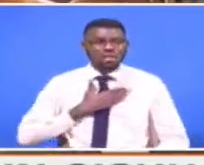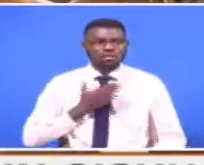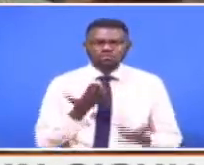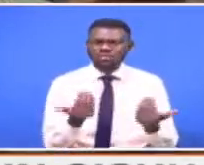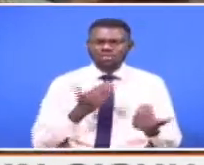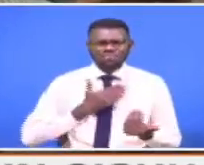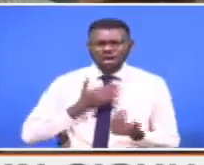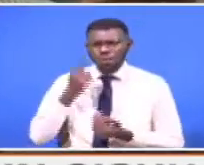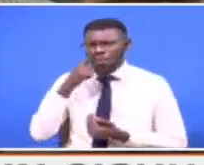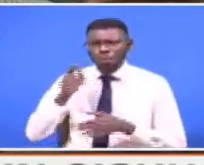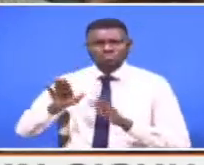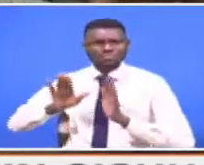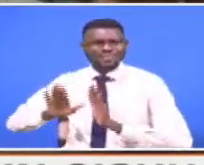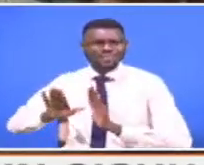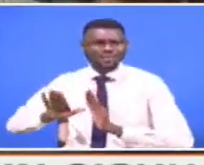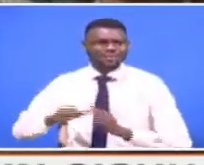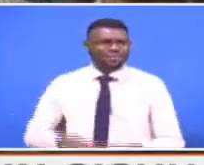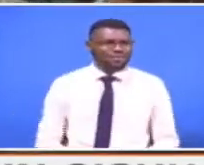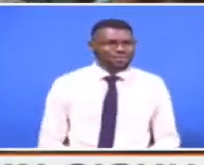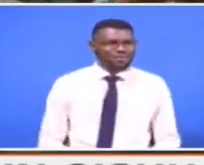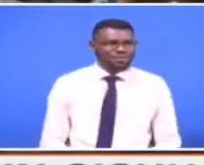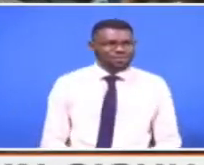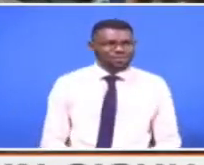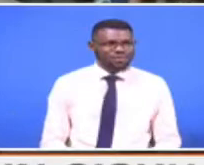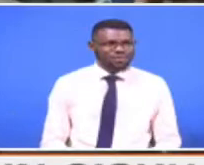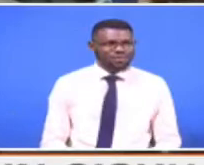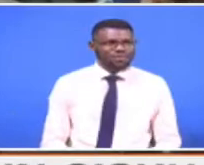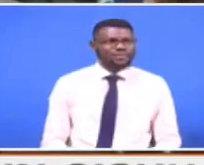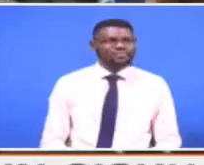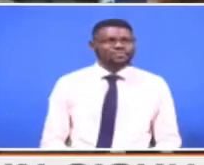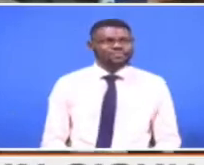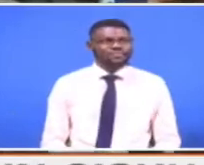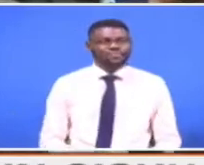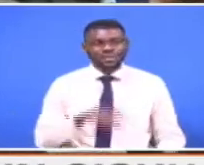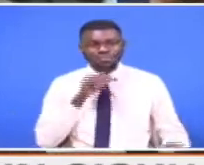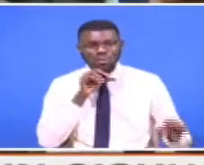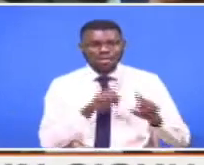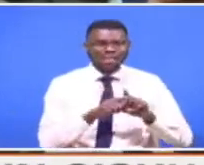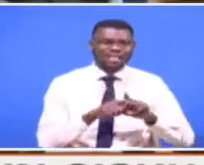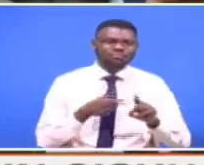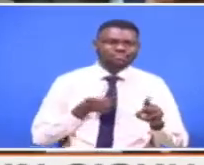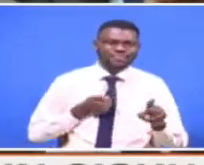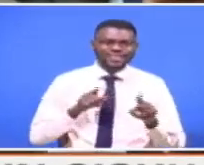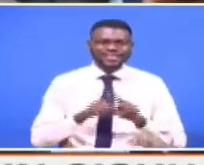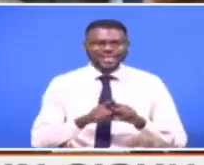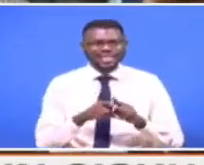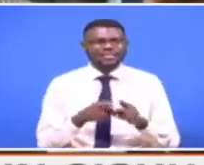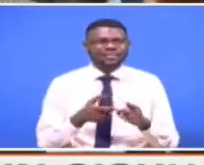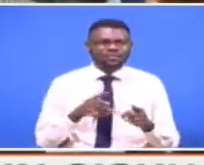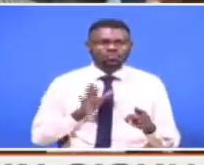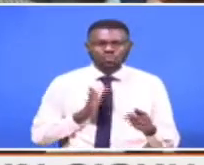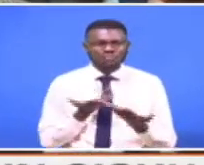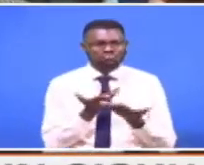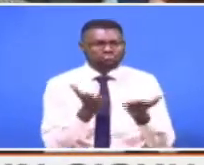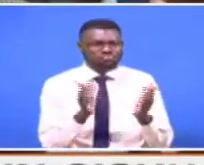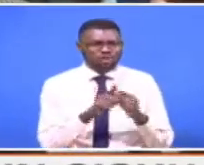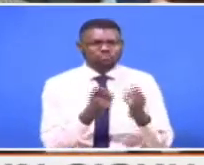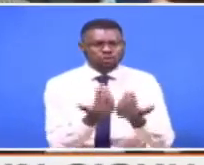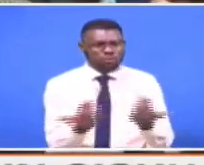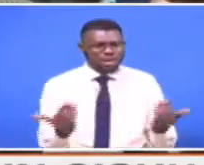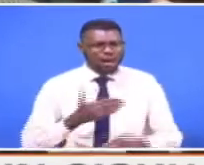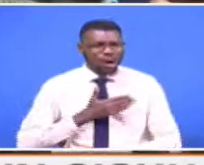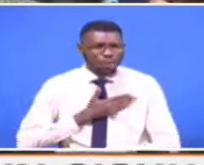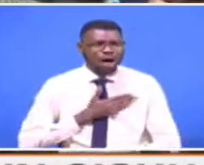wako nyumbani. Dugu zangu, baba zangu, mama zangu na watoto wao, watoto wetu